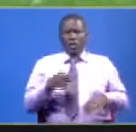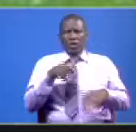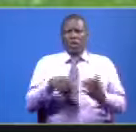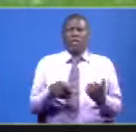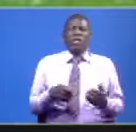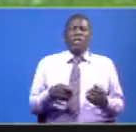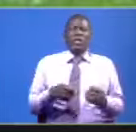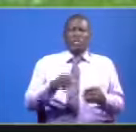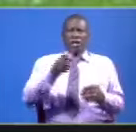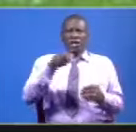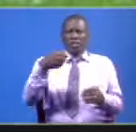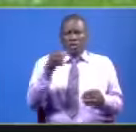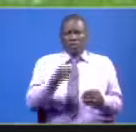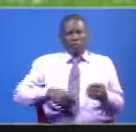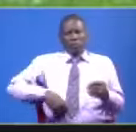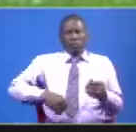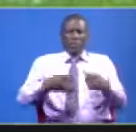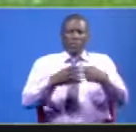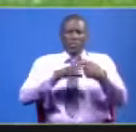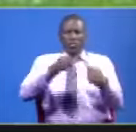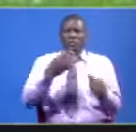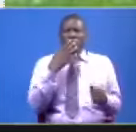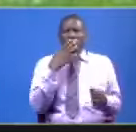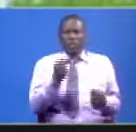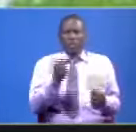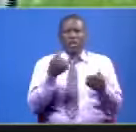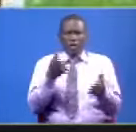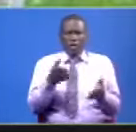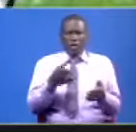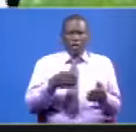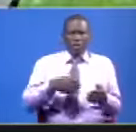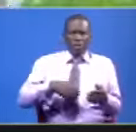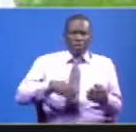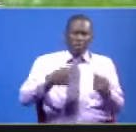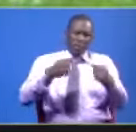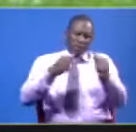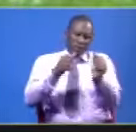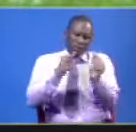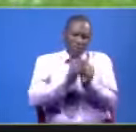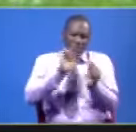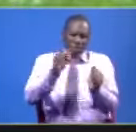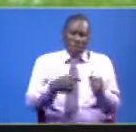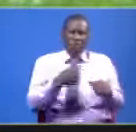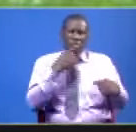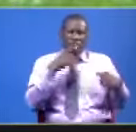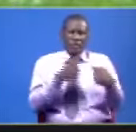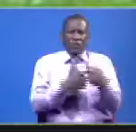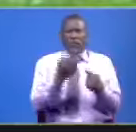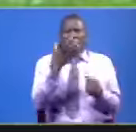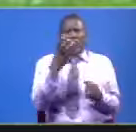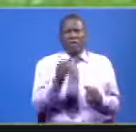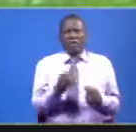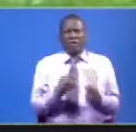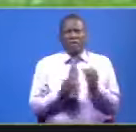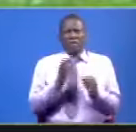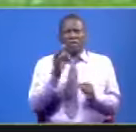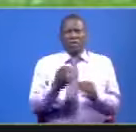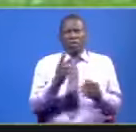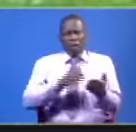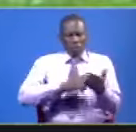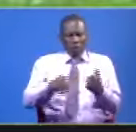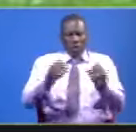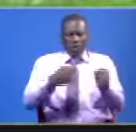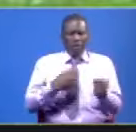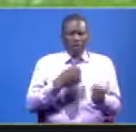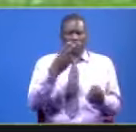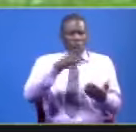shilingi 9,500. Hivi sasa tunasimamia shilingi 10,650. Kwa hivyo kama kwa wiki unapata session